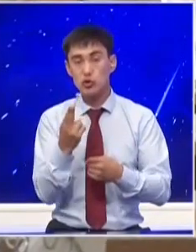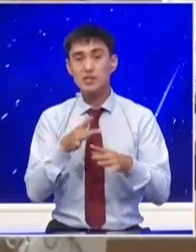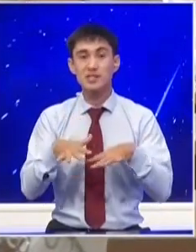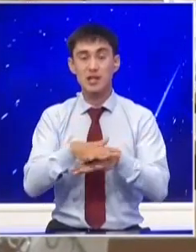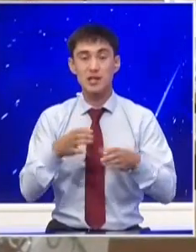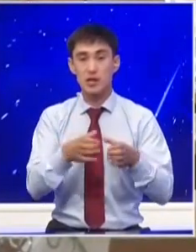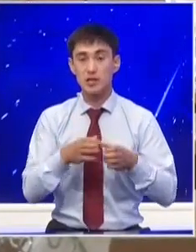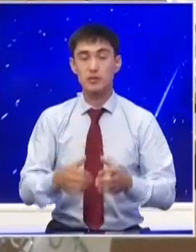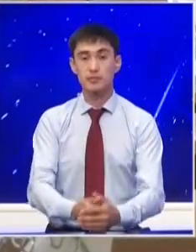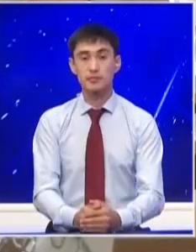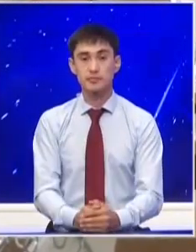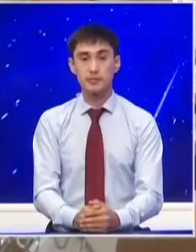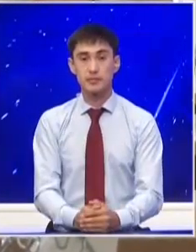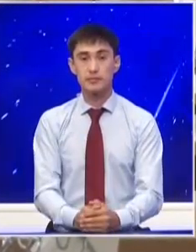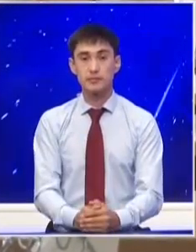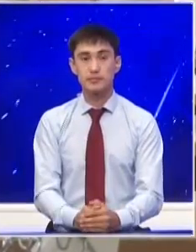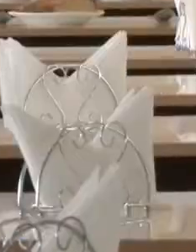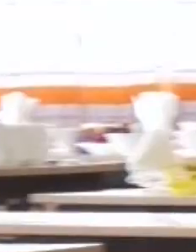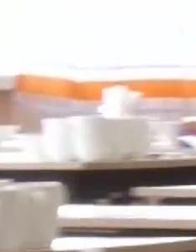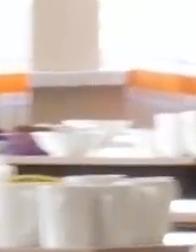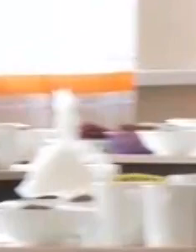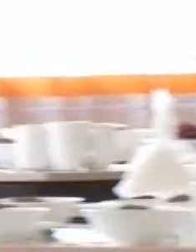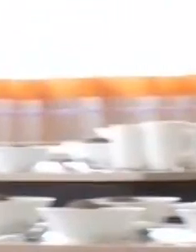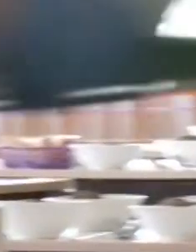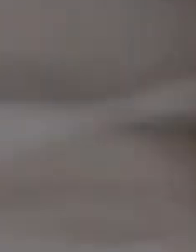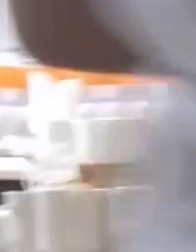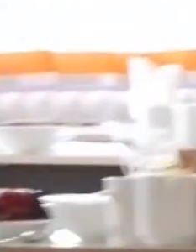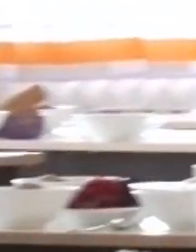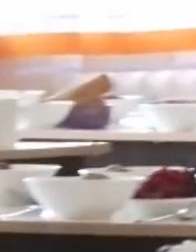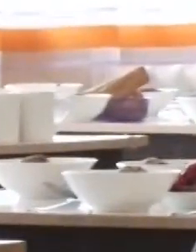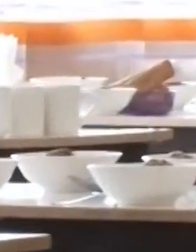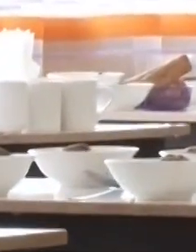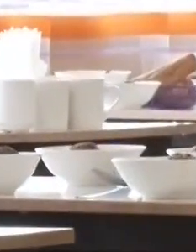уязвимой категории населения. Эльвира Ликерова, Ер-Нурмедия, телеканал ЖТСУ, Талдыкурган.